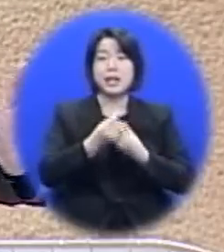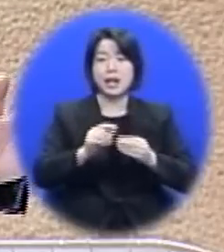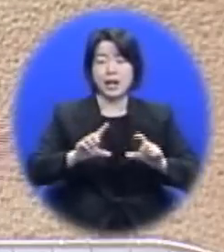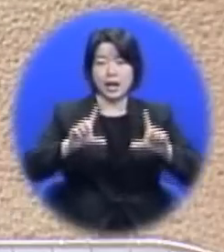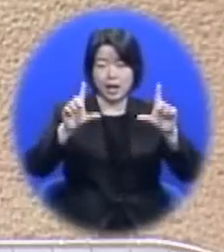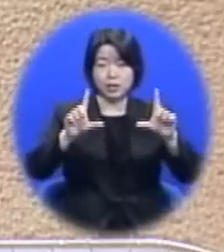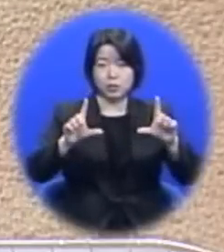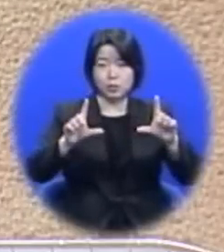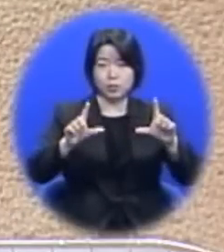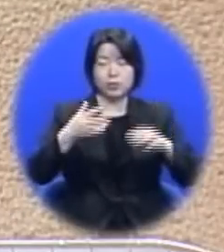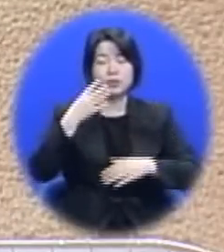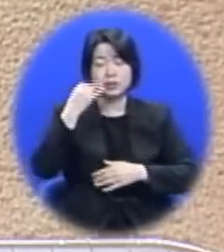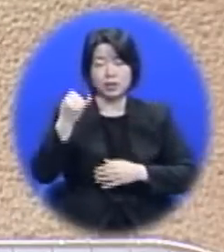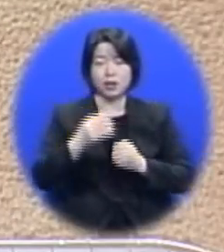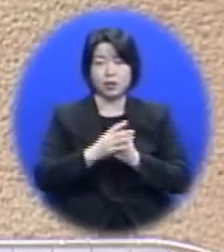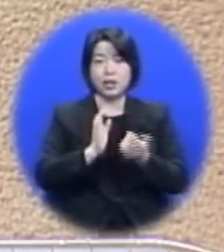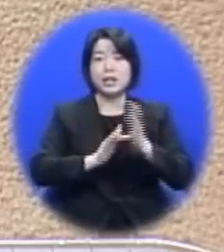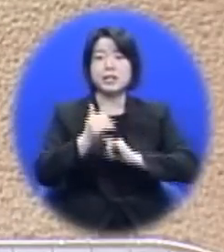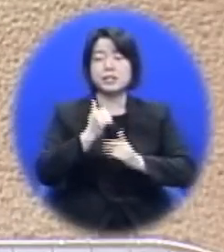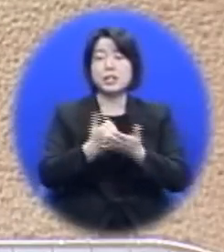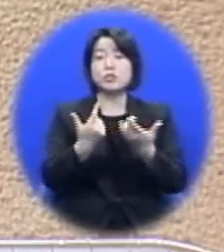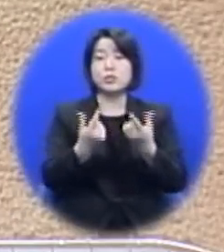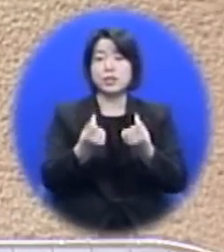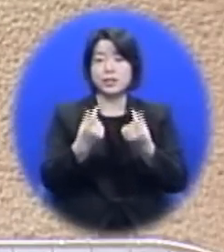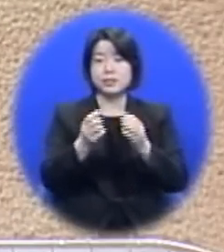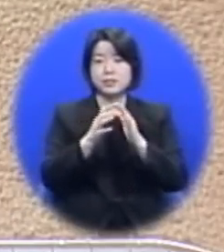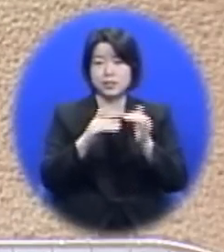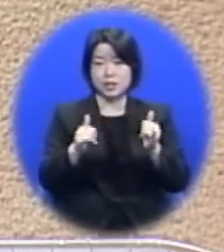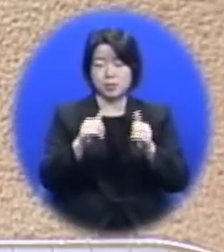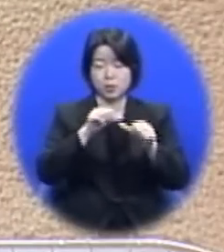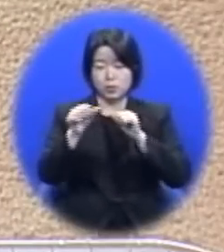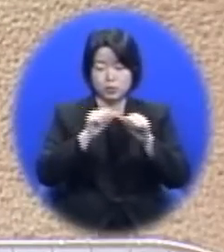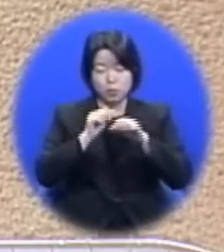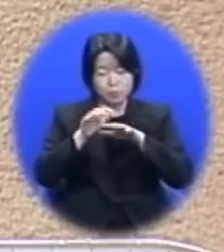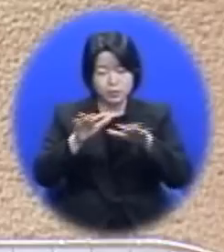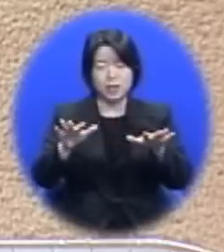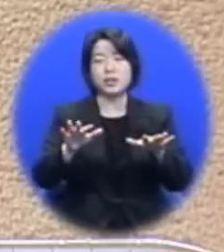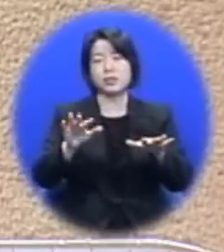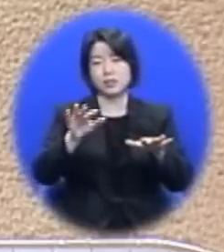예수님 같으신 분이라 그렇게 소문이 났거든.